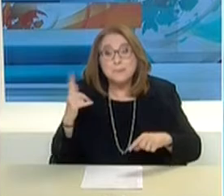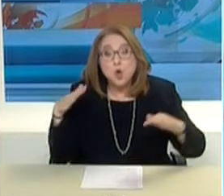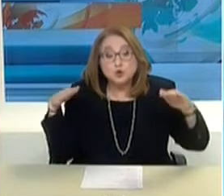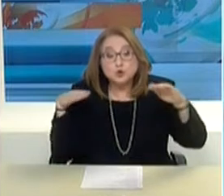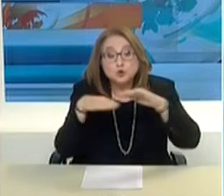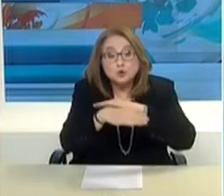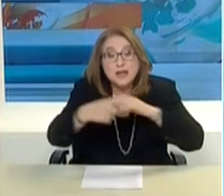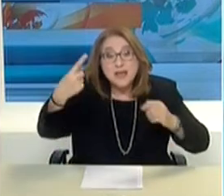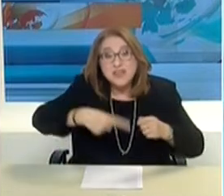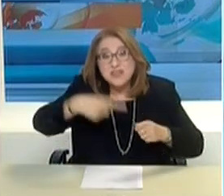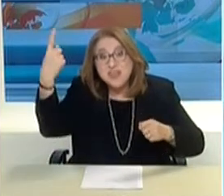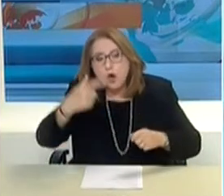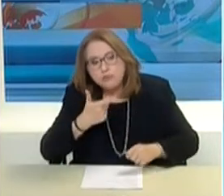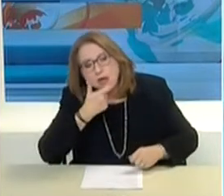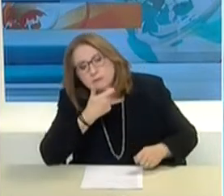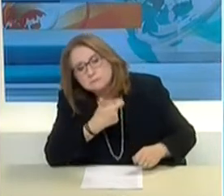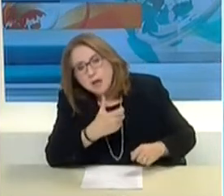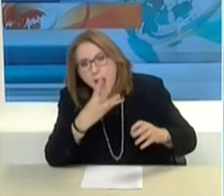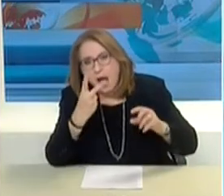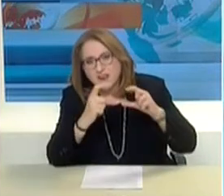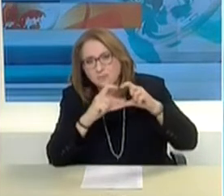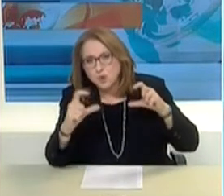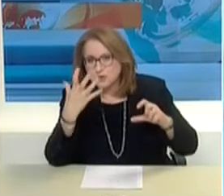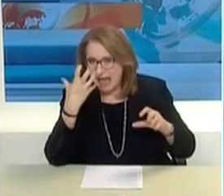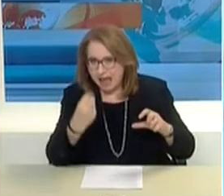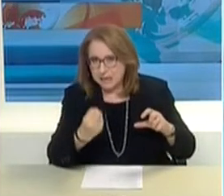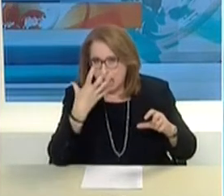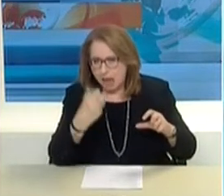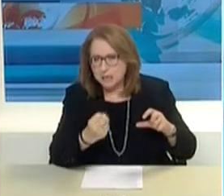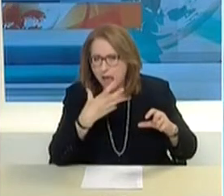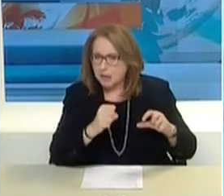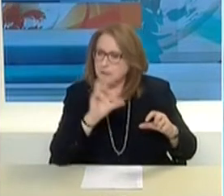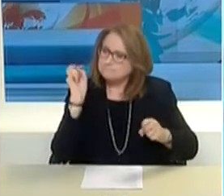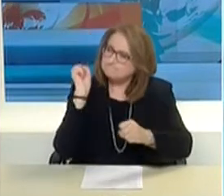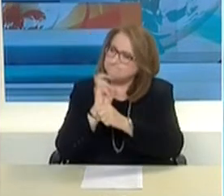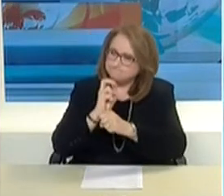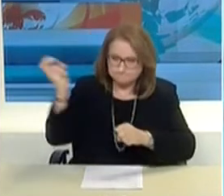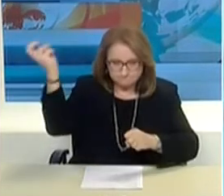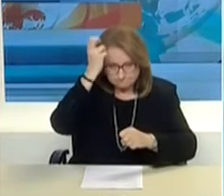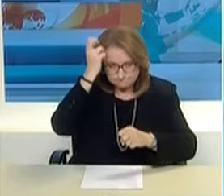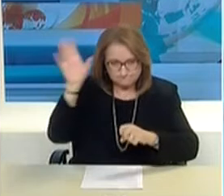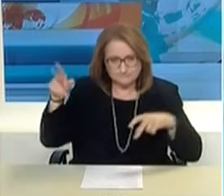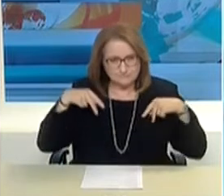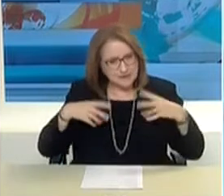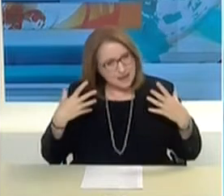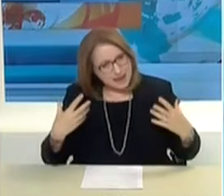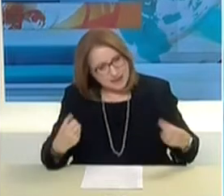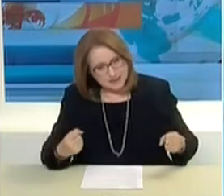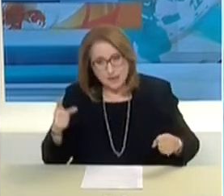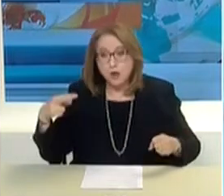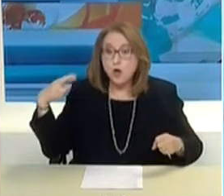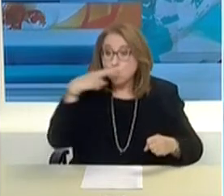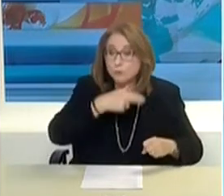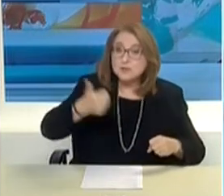διόδια. Ας είναι ξεκάθαρο αυτό. Ο Πρωθυπουργός σημείωσε επίσης το μήνυμά του και θα ήθελα να το επαναλάβω και να το